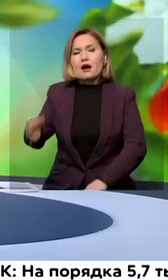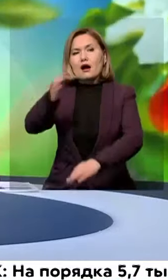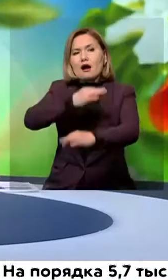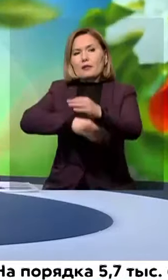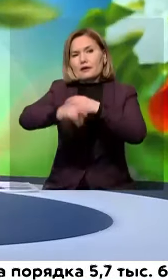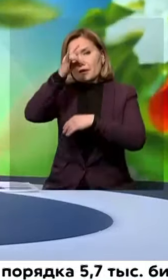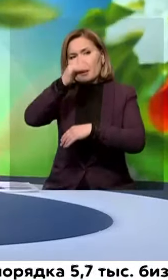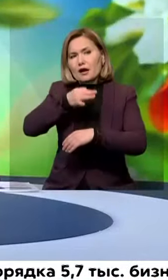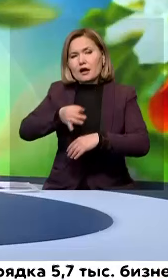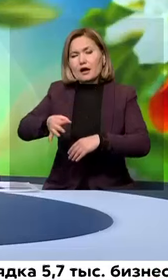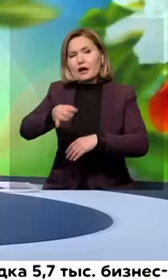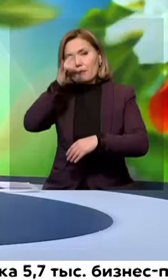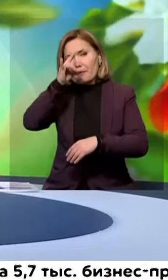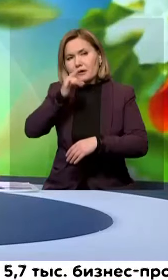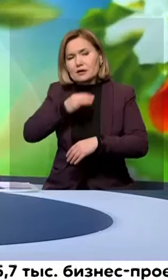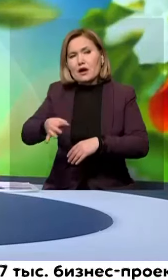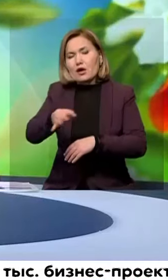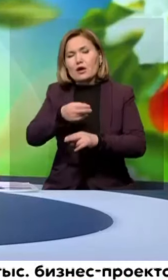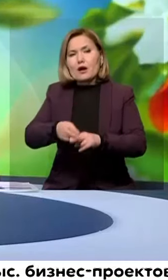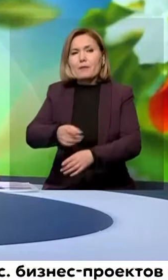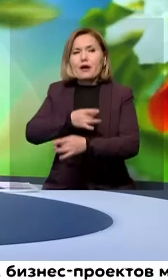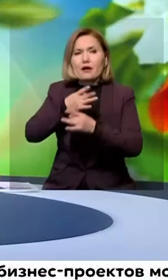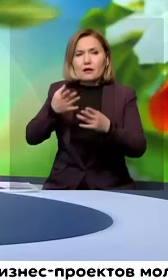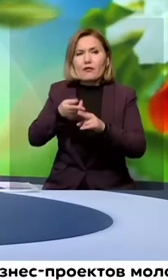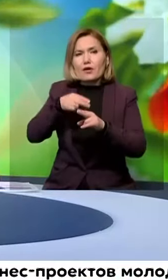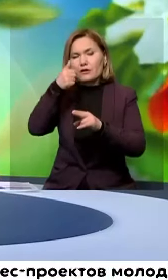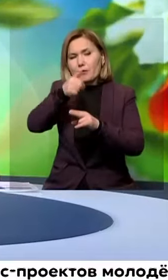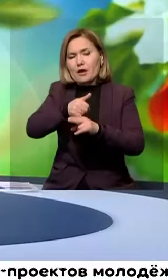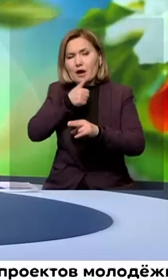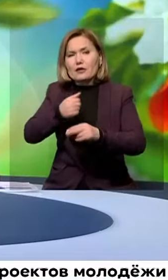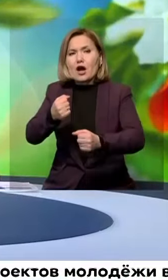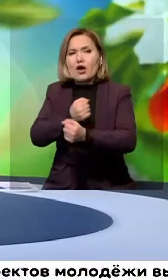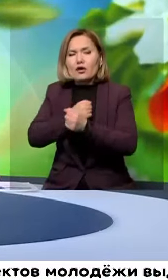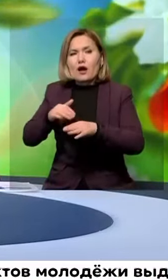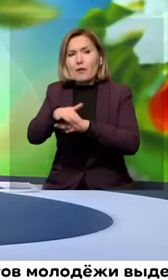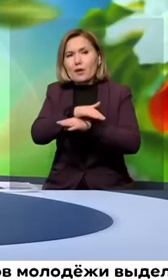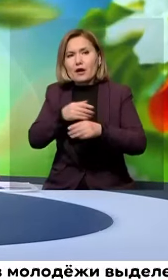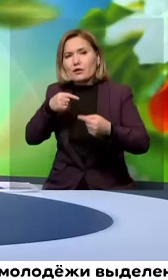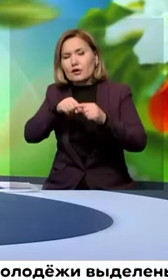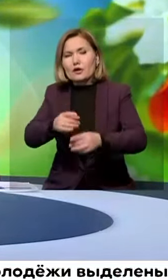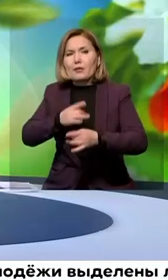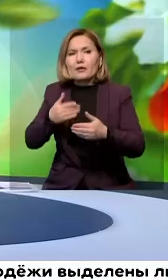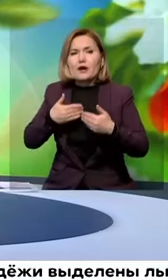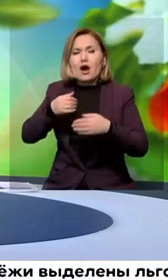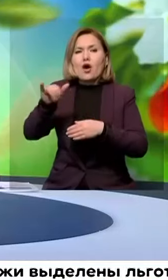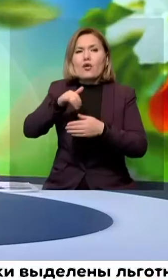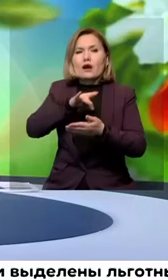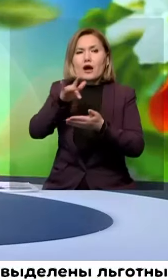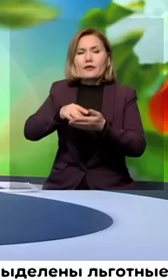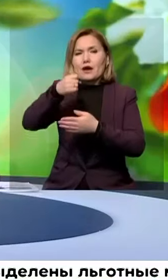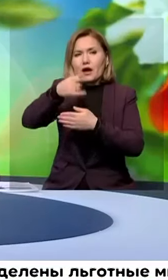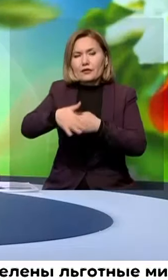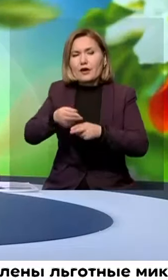Батыс қазақстандықтар көрісу мерекесін биылда ерекше тойлады. 12 ауданнан келген шаруалар Оралдың орталық алаңында киіз үй